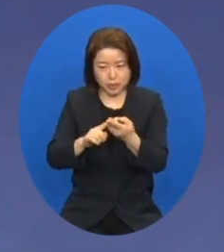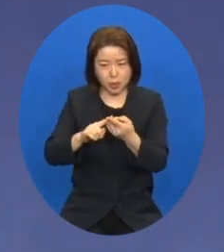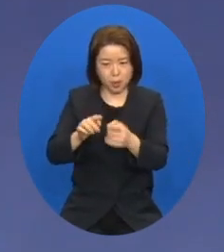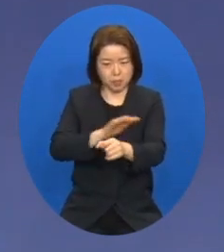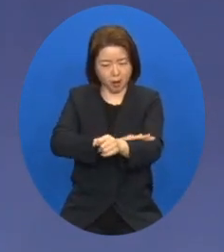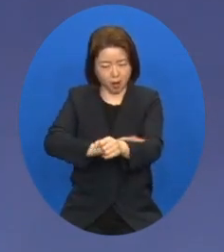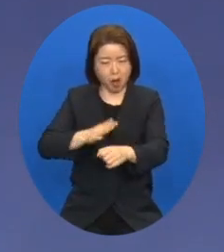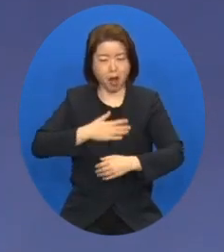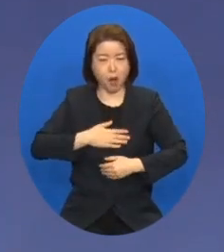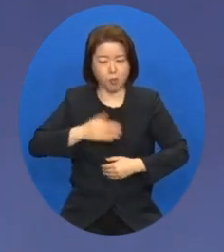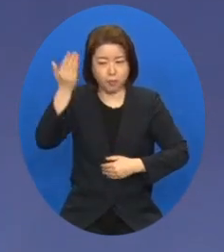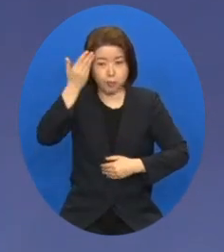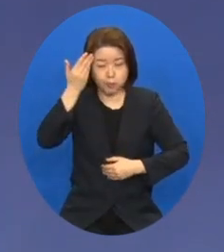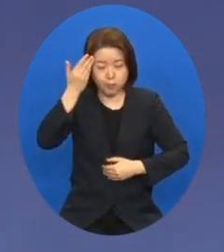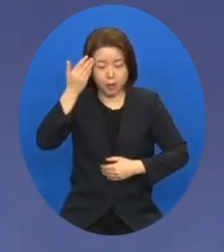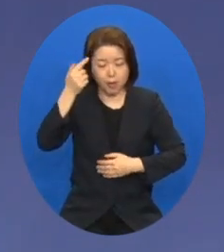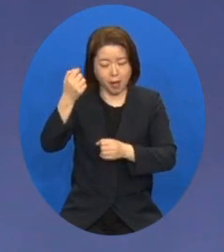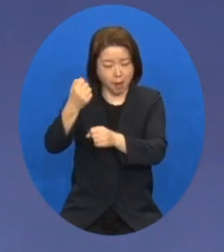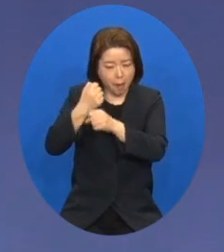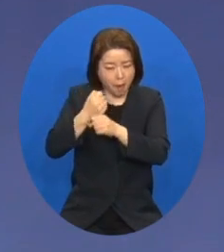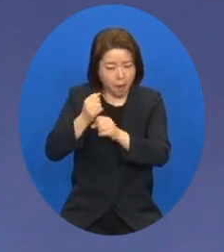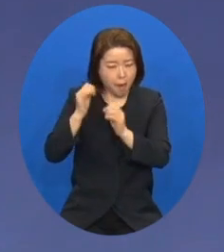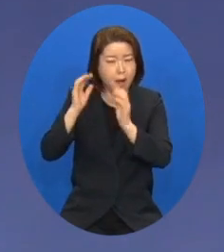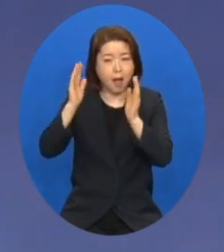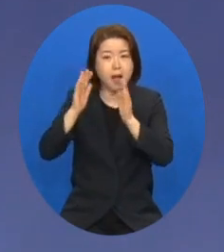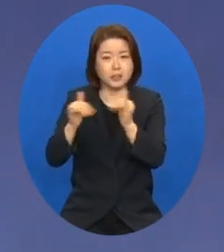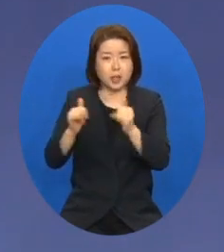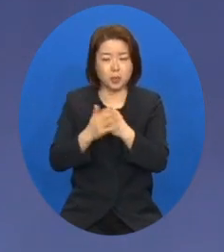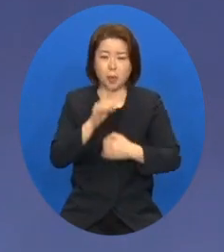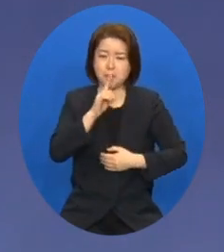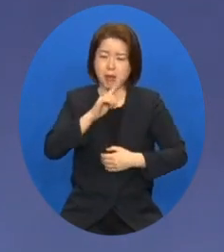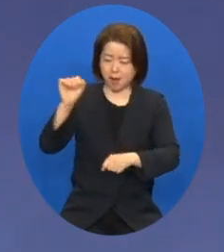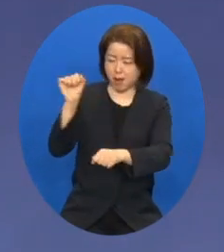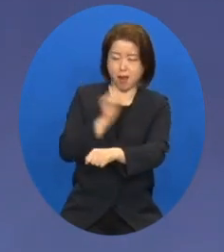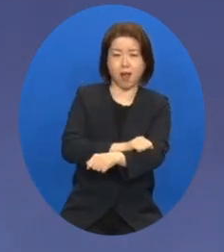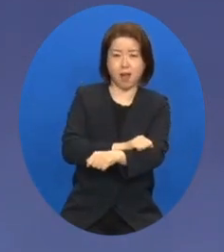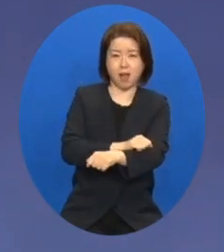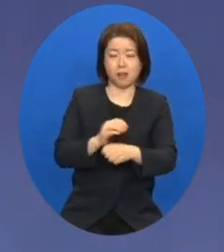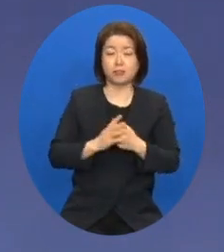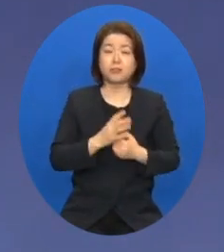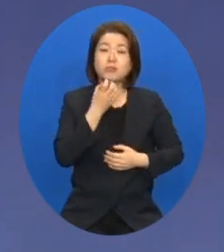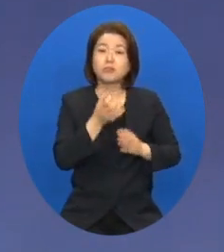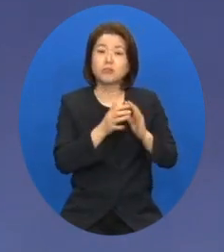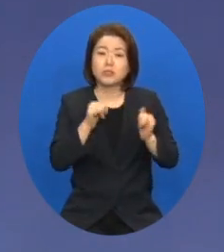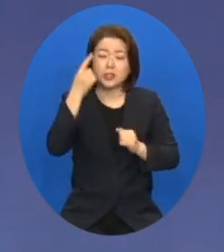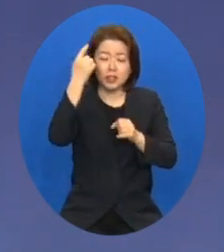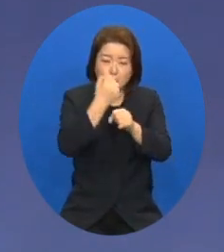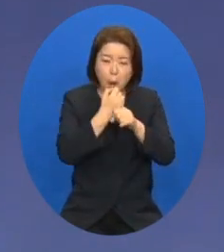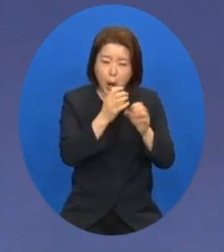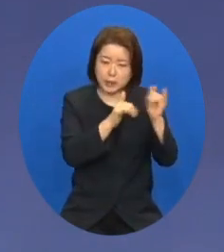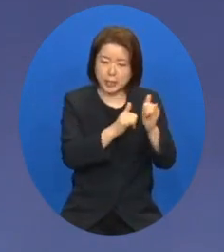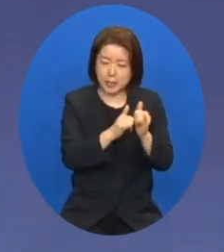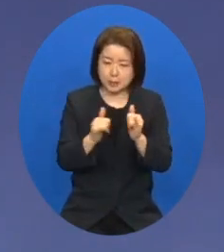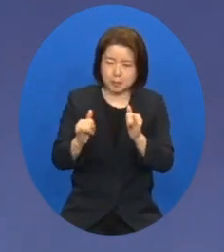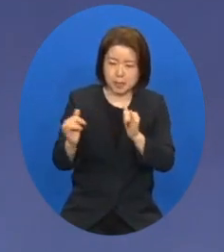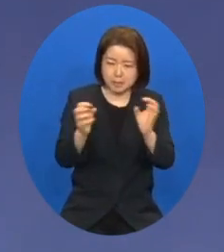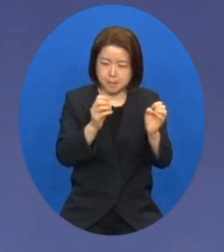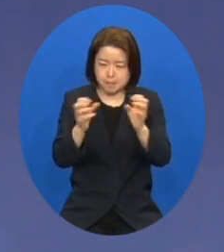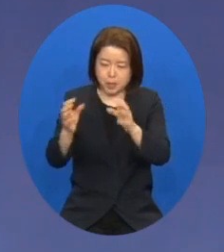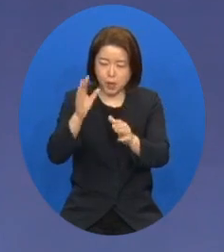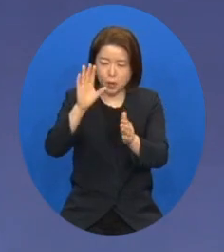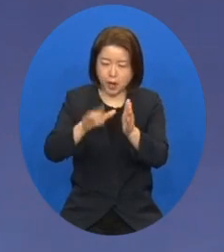설교도 아주 잘했고 말에 눈이 있었고 유대인 학자들과 같이 논증을 할때도 늘 이기는